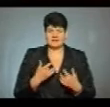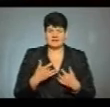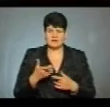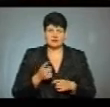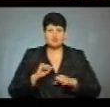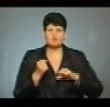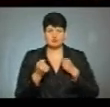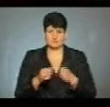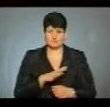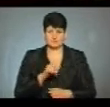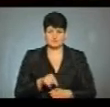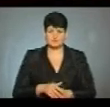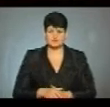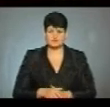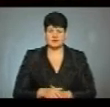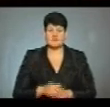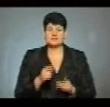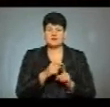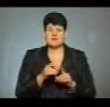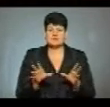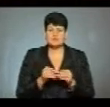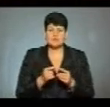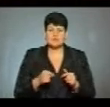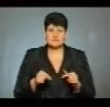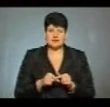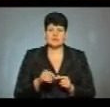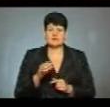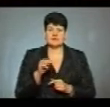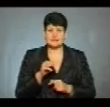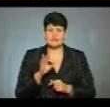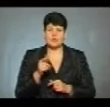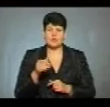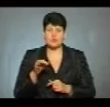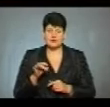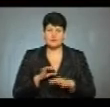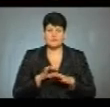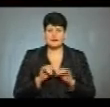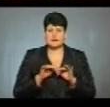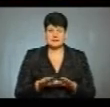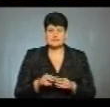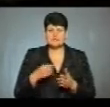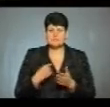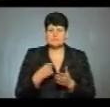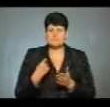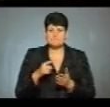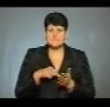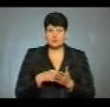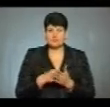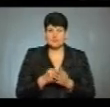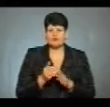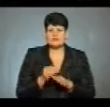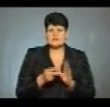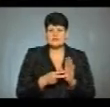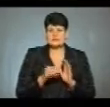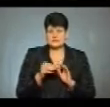були. За словами співорганізаторки акції Тетяни Горбуніс, на проведення акції з міського бюджету Тернополя виділили 7 тисяч